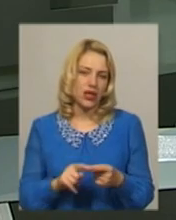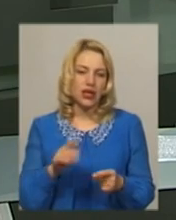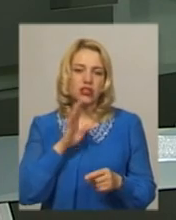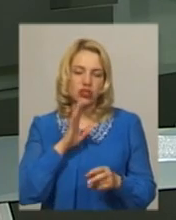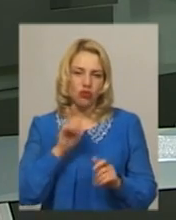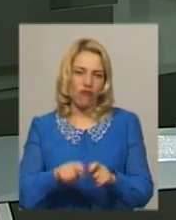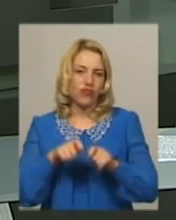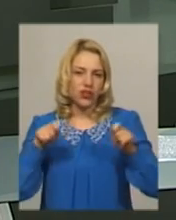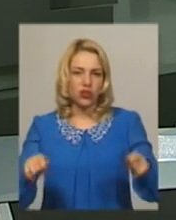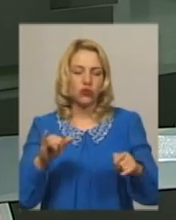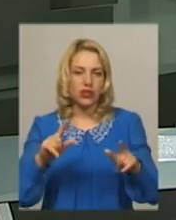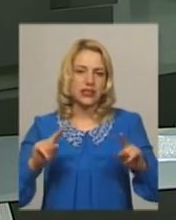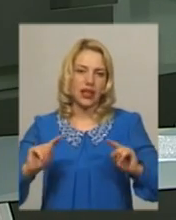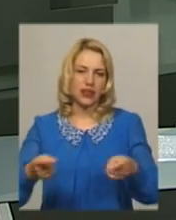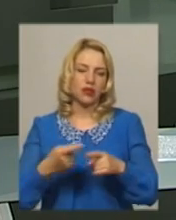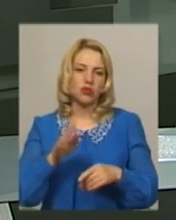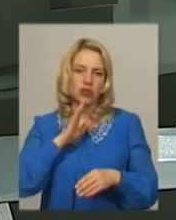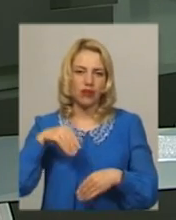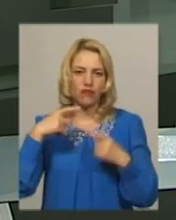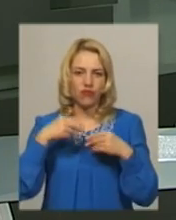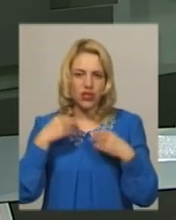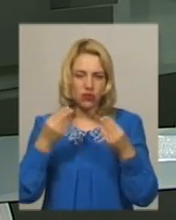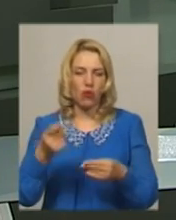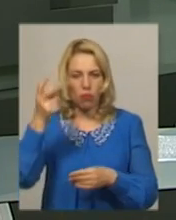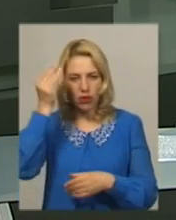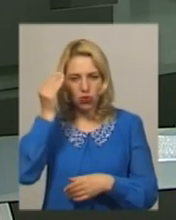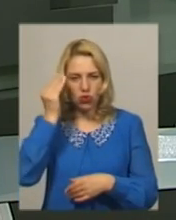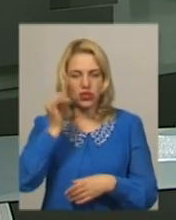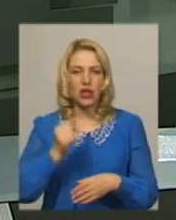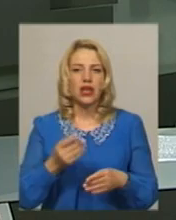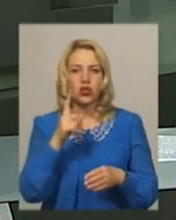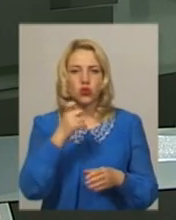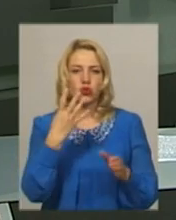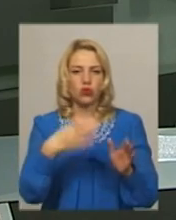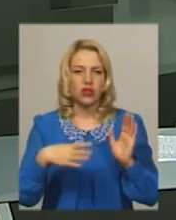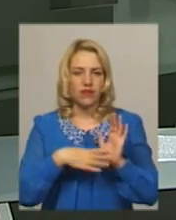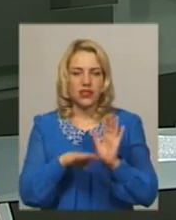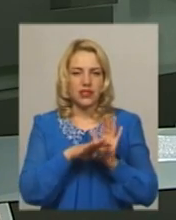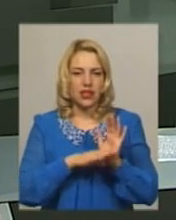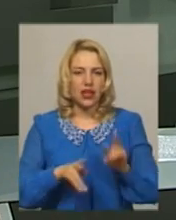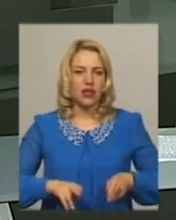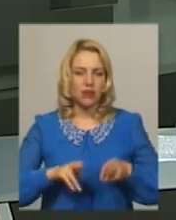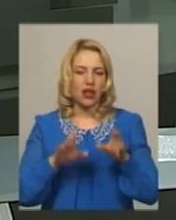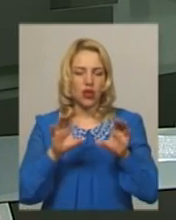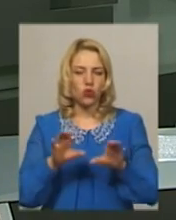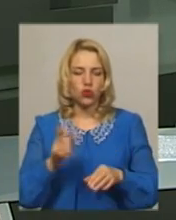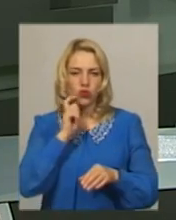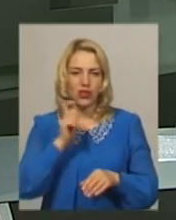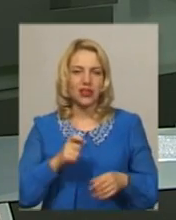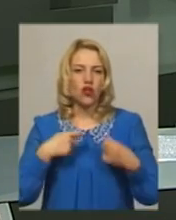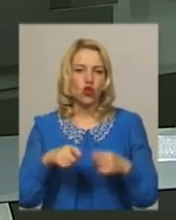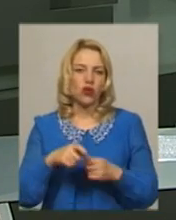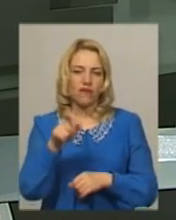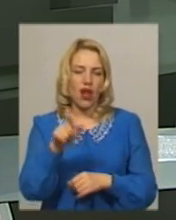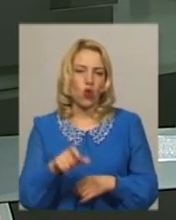затримано. Жінці висунуто підозру за частиною 3 статті 149 Кримінального кодексу України «Торгівля людиною»,